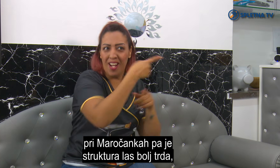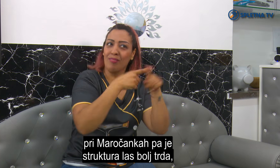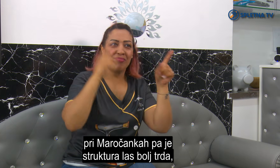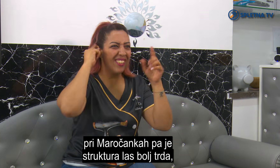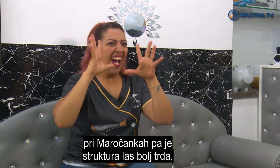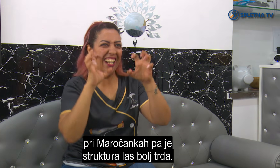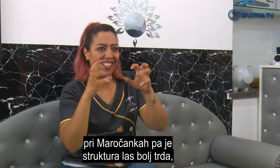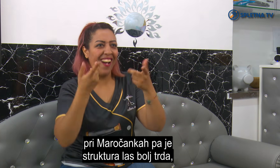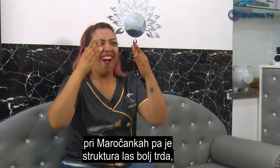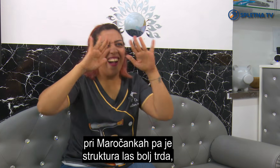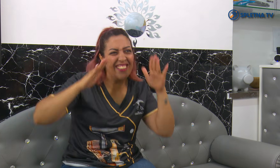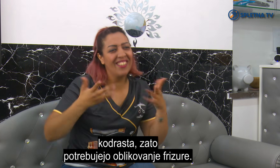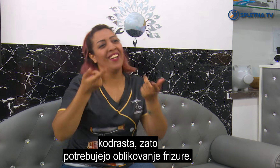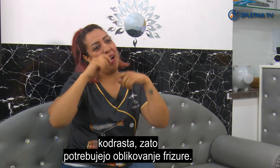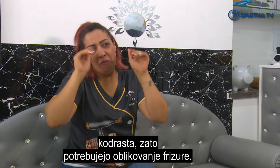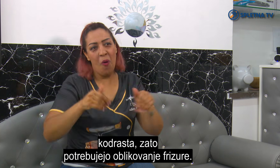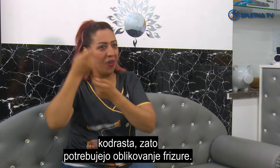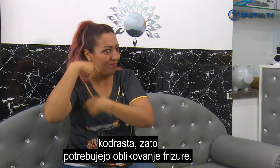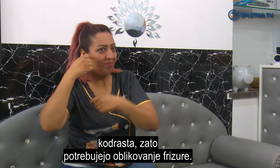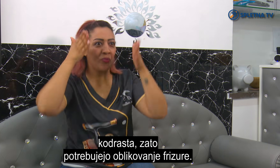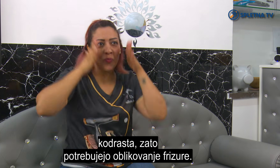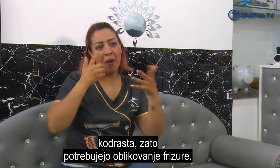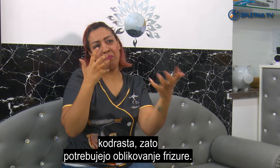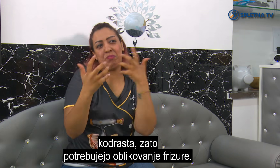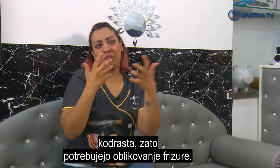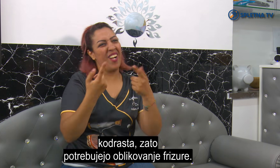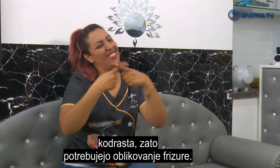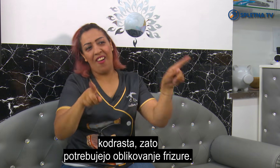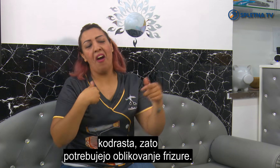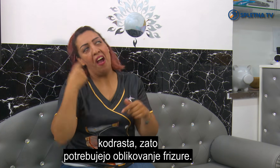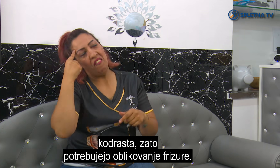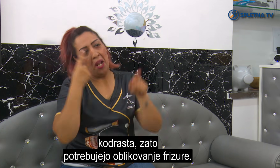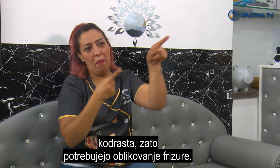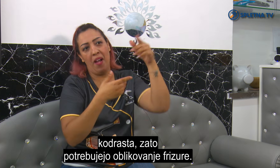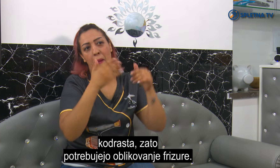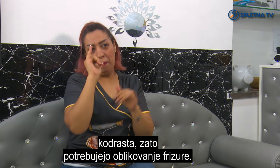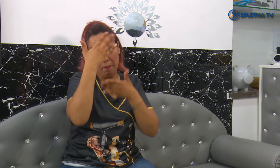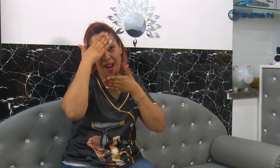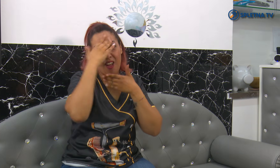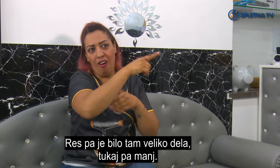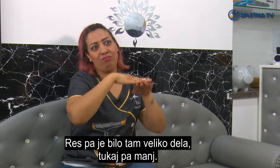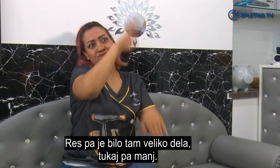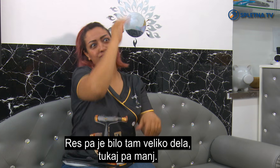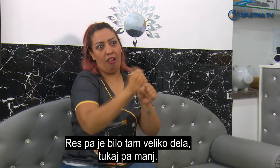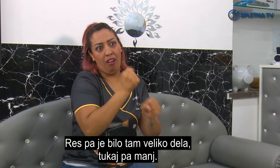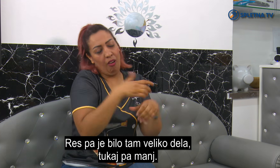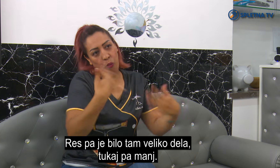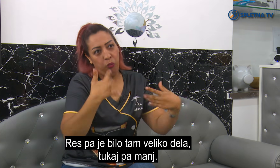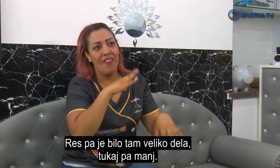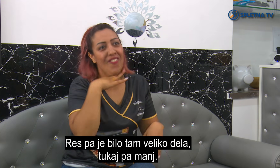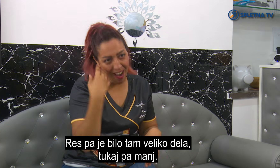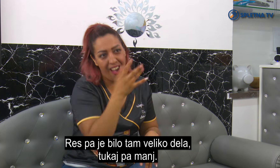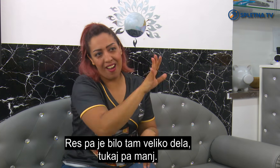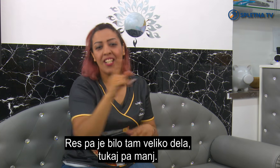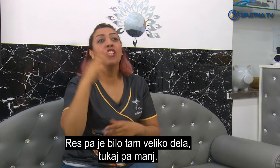pa je struktura las bolj trda, kodrasta, zato potrebujejo oblikovanje frizure. Res pa je bilo tam veliko